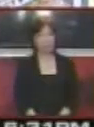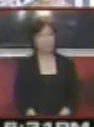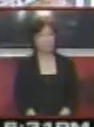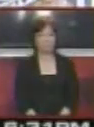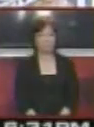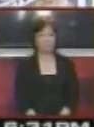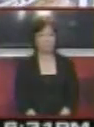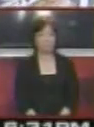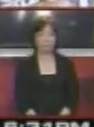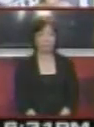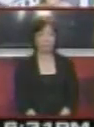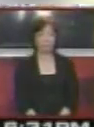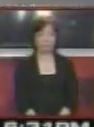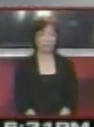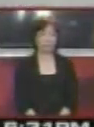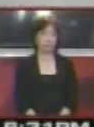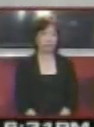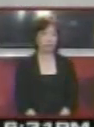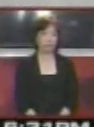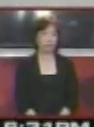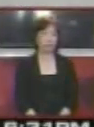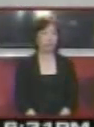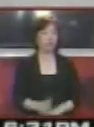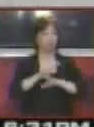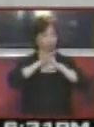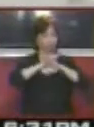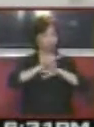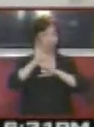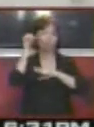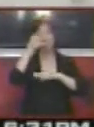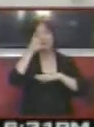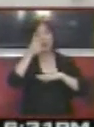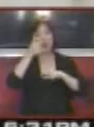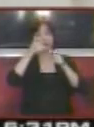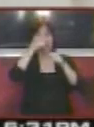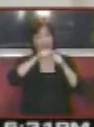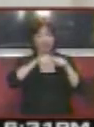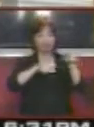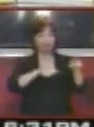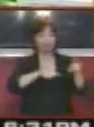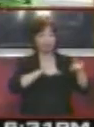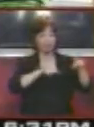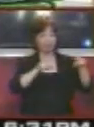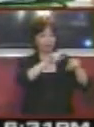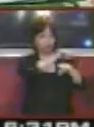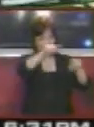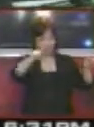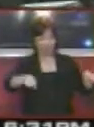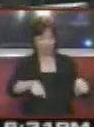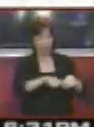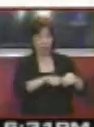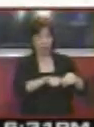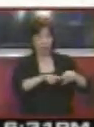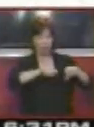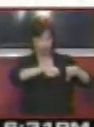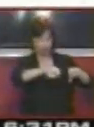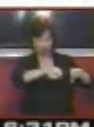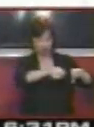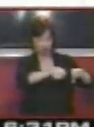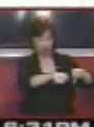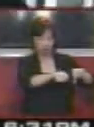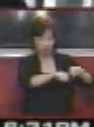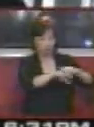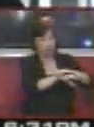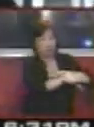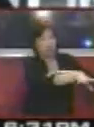mga kasamahan niya hindi rin makuha. Matatanda ang binutas sa mga kawatan ng pader sa likurang bahagi ng pawn shop para makapasok sa